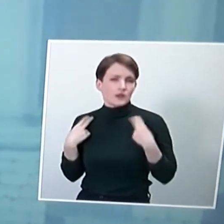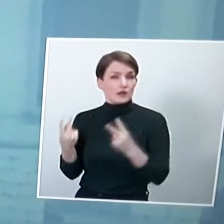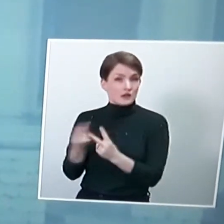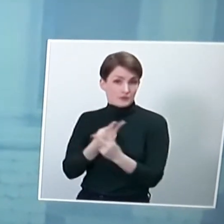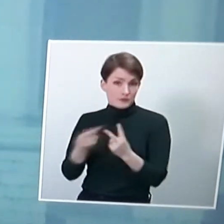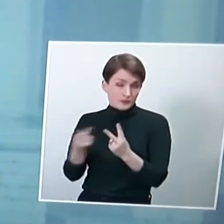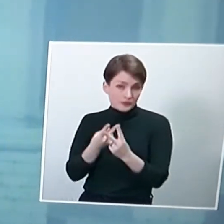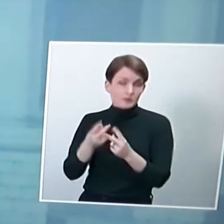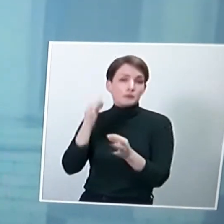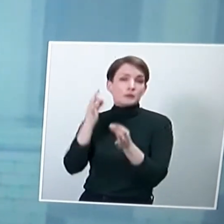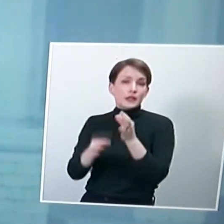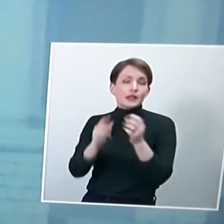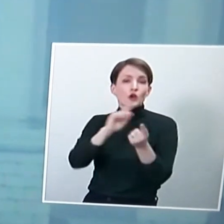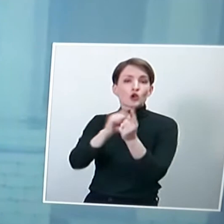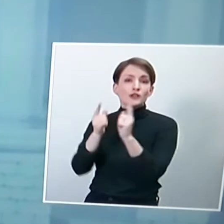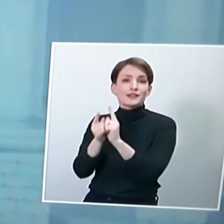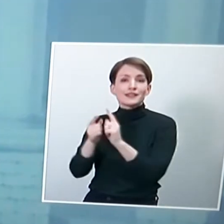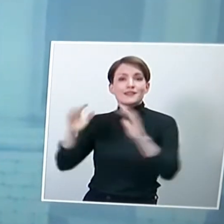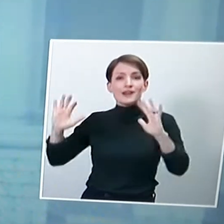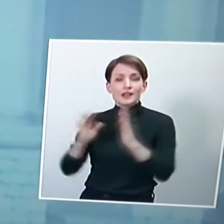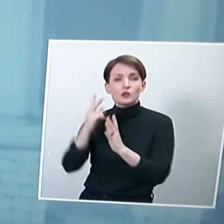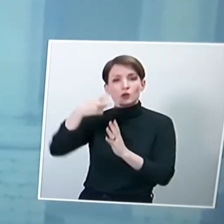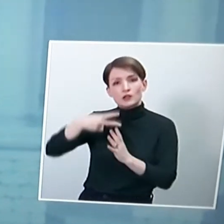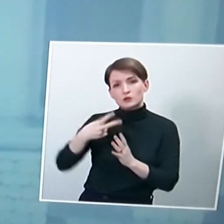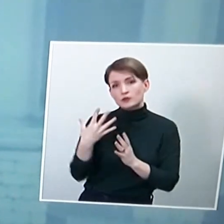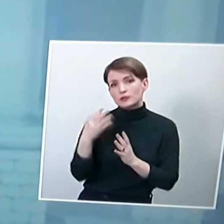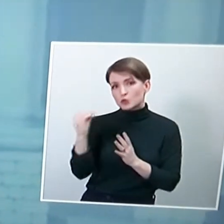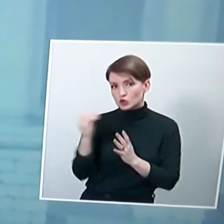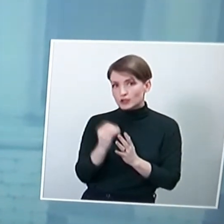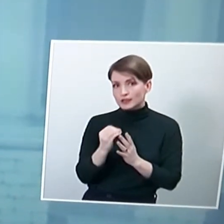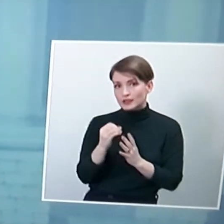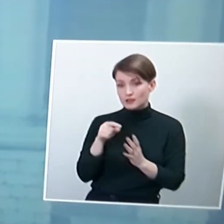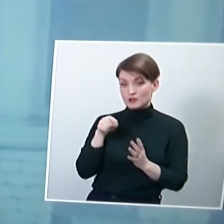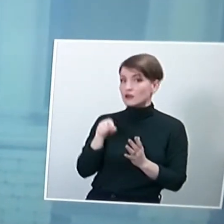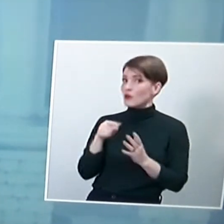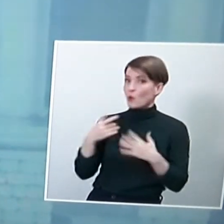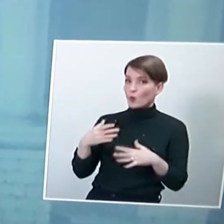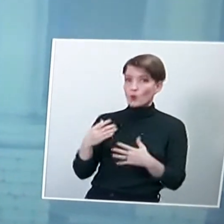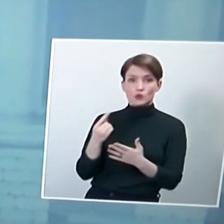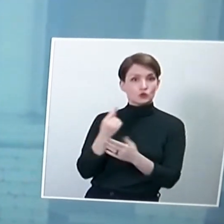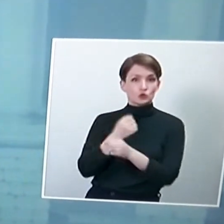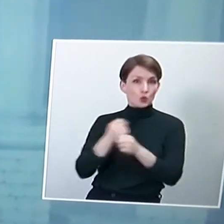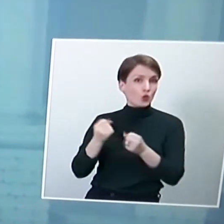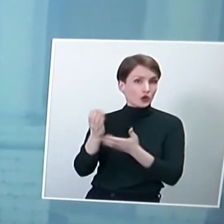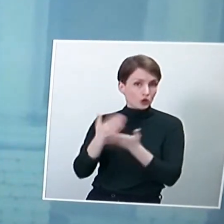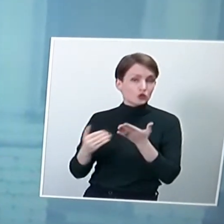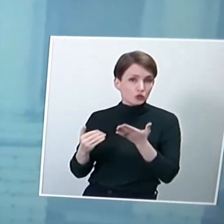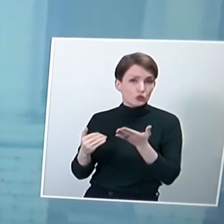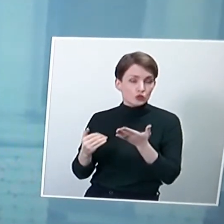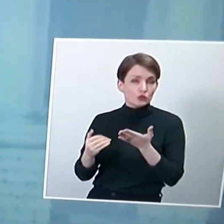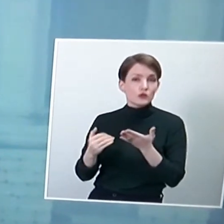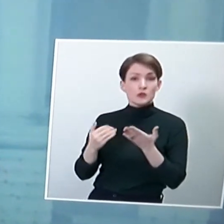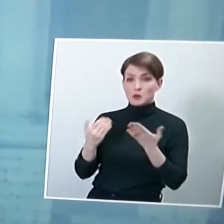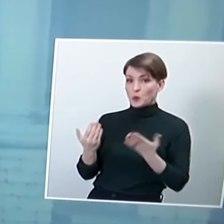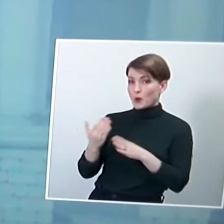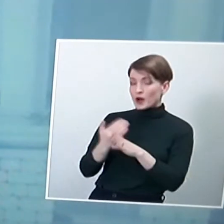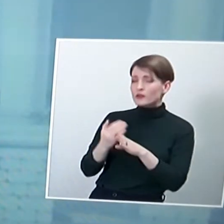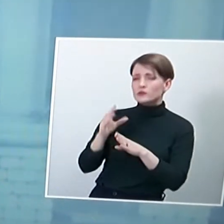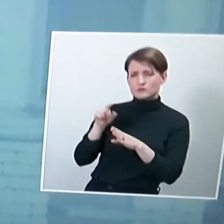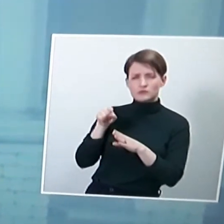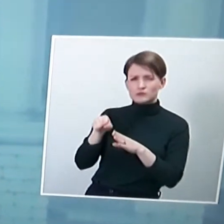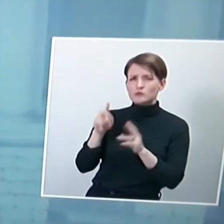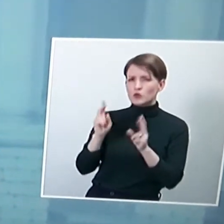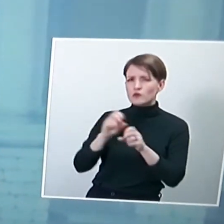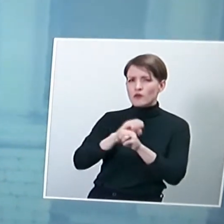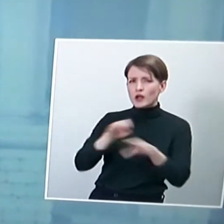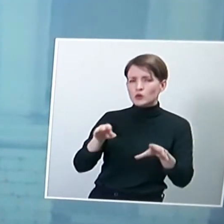saataisiin kontakteja vähennettyä 25%. Se on merkittävä osuus ja sillä arvioidaan olevan myös